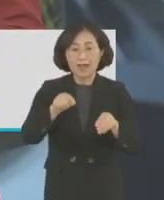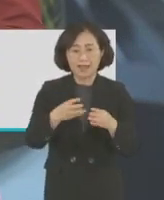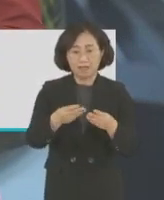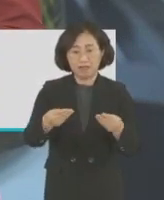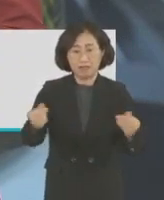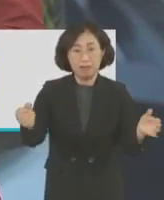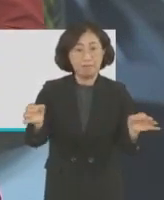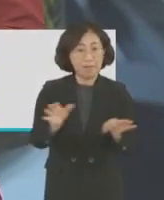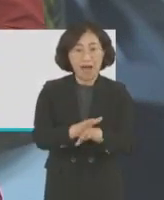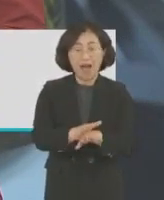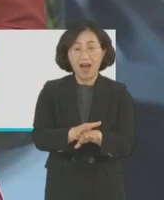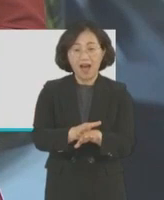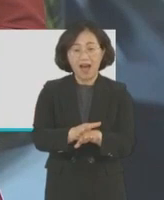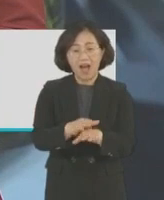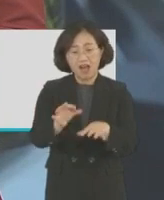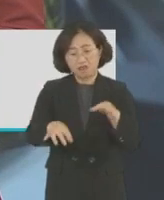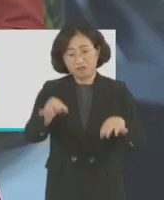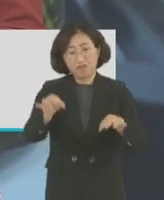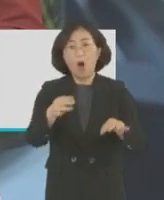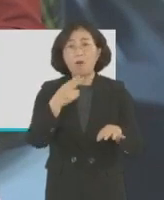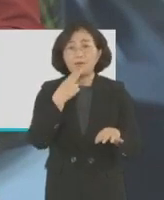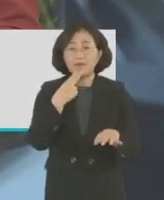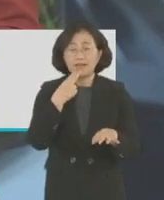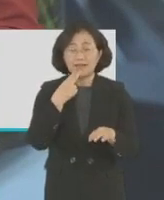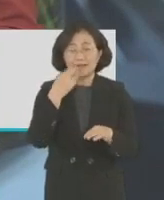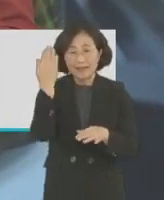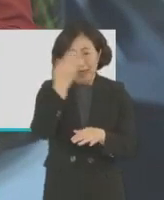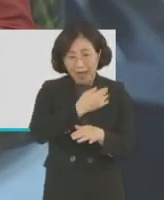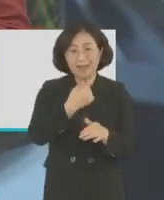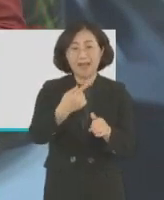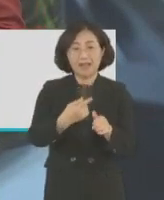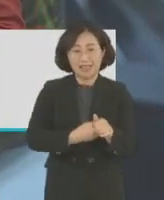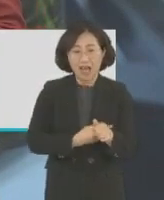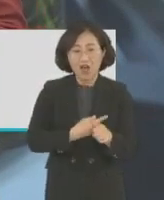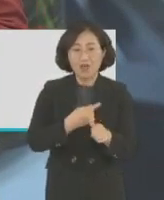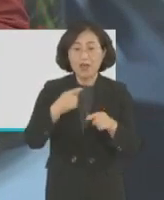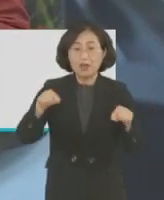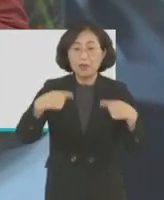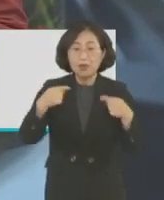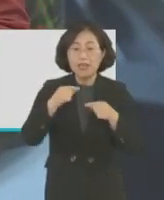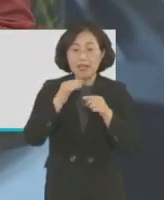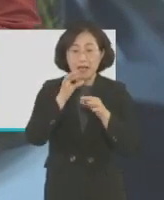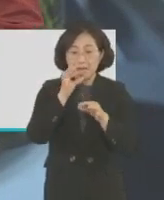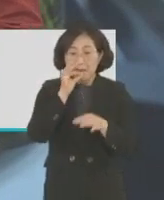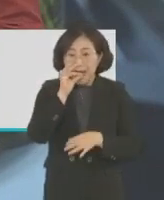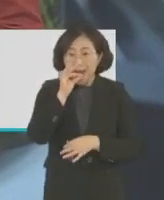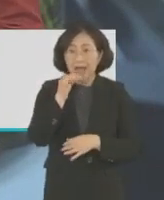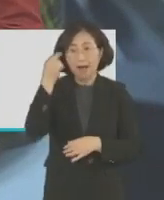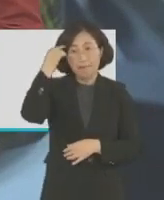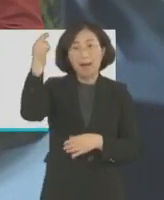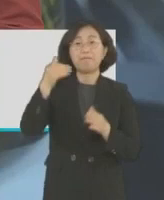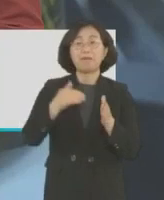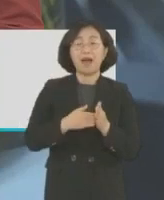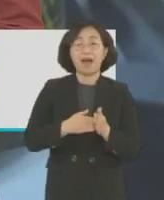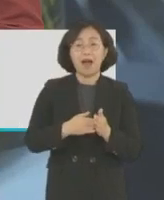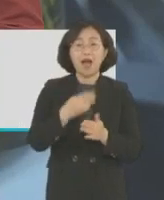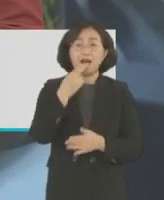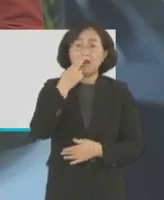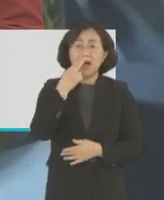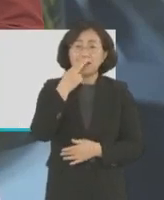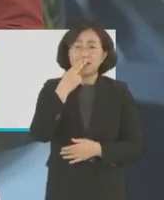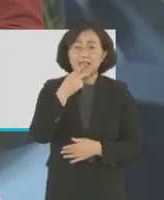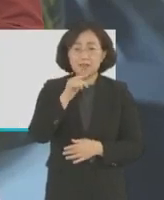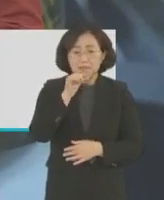생분해되면서 쉽게 눅눅해지지 않는 친환경 종이 빨대가 개발됐습니다. 플라스틱 사용 관련 규제가